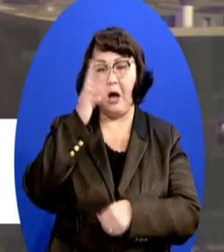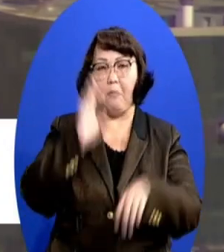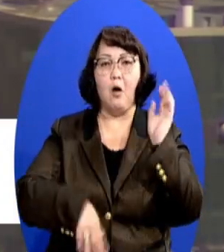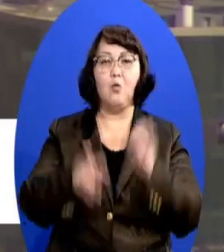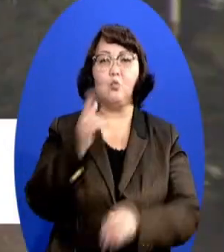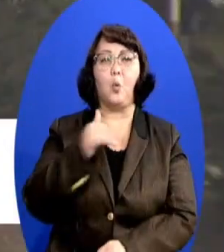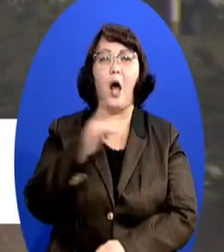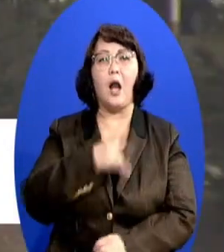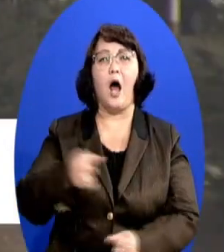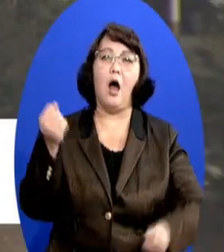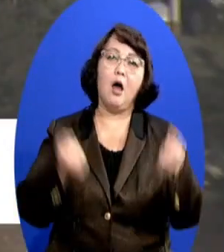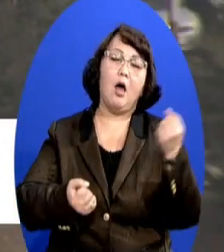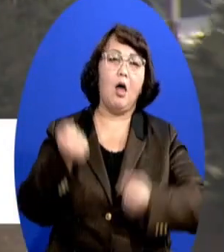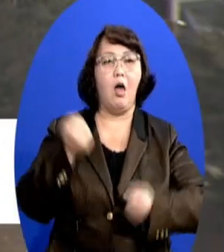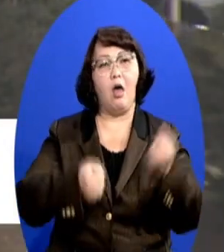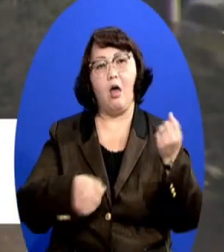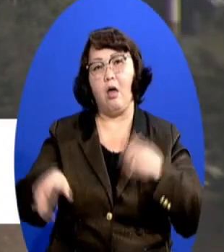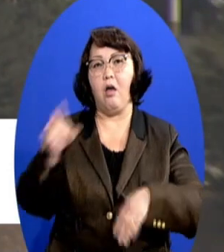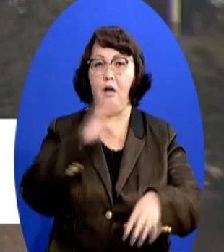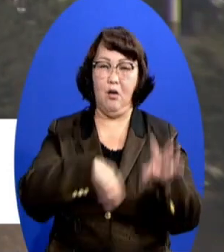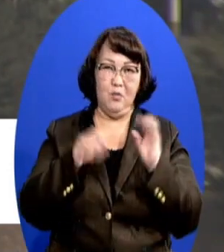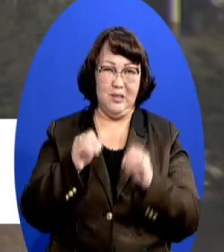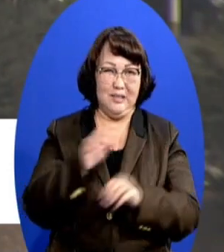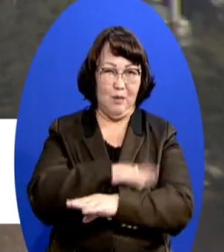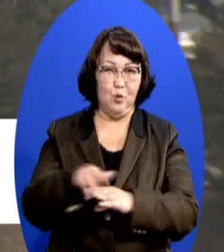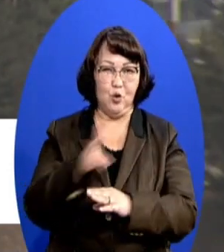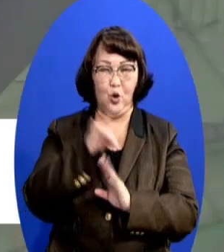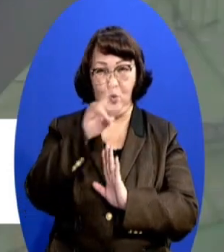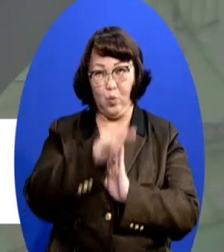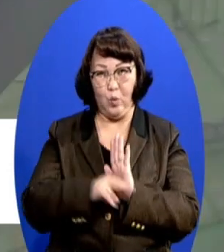хэрэгсэл жолоодох хэрэгтэй болсон. Энэ нь замын хөдөлгөөний дүрмийг